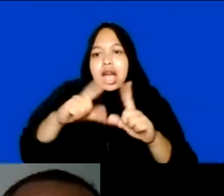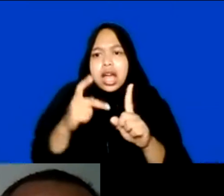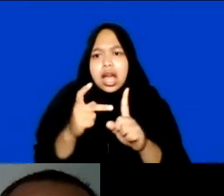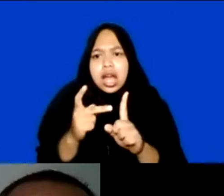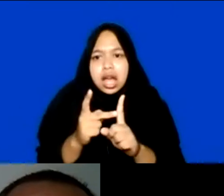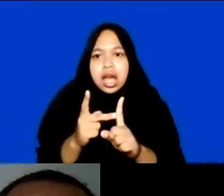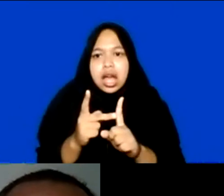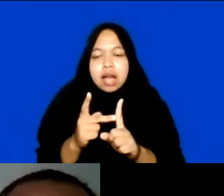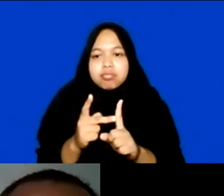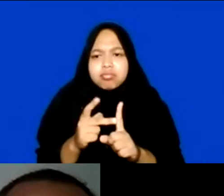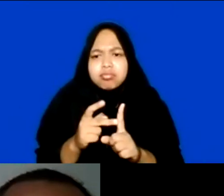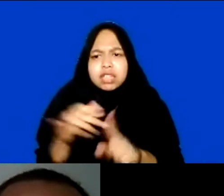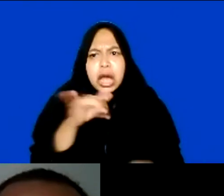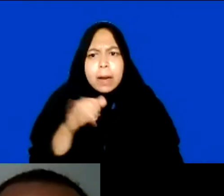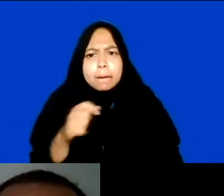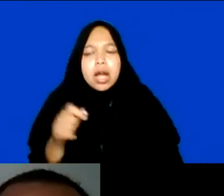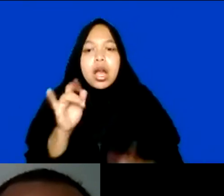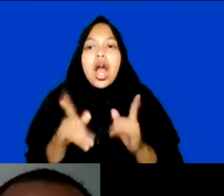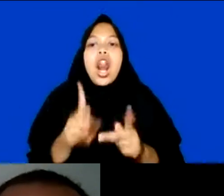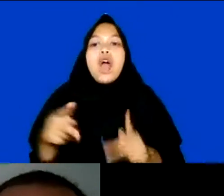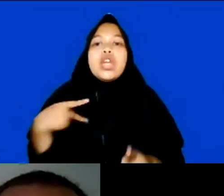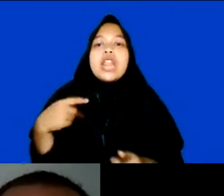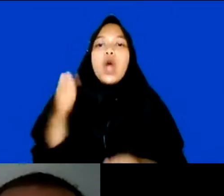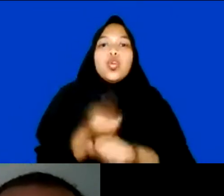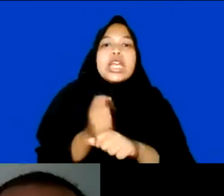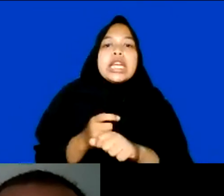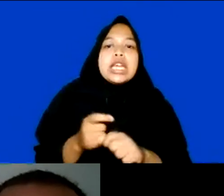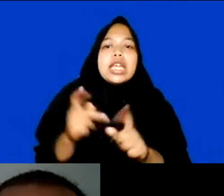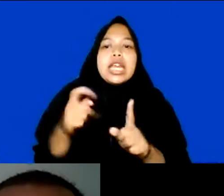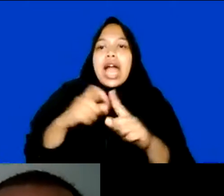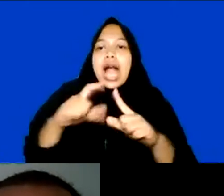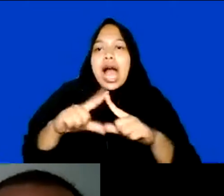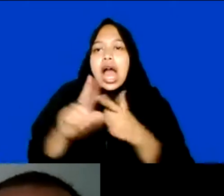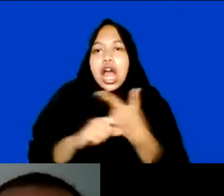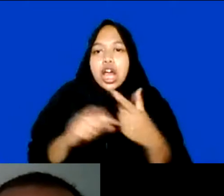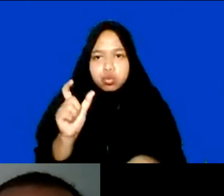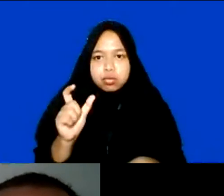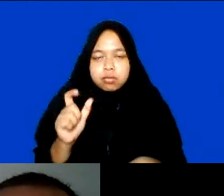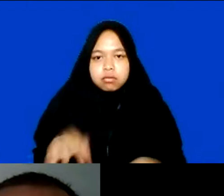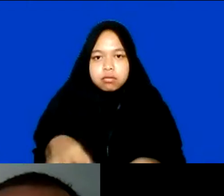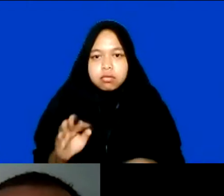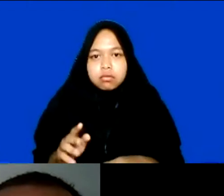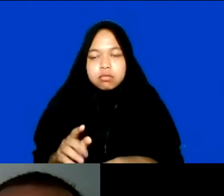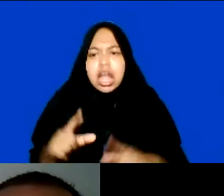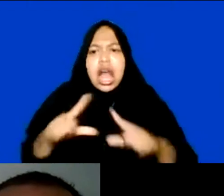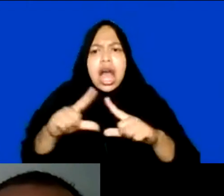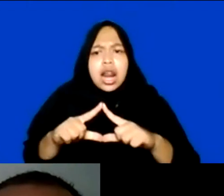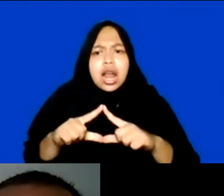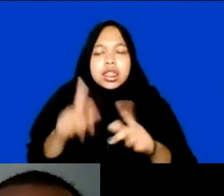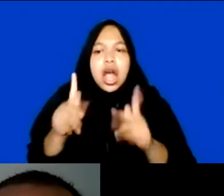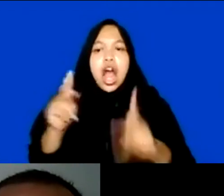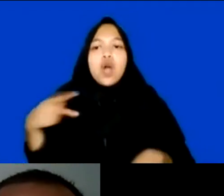ngukir di apa itu, kayak kayu Pak ya. Apakah alat yang untuk menata itu sama dengan kayu atau